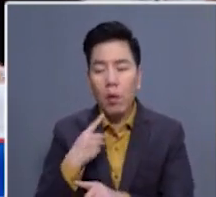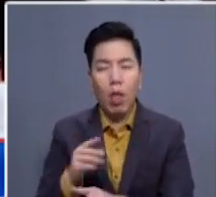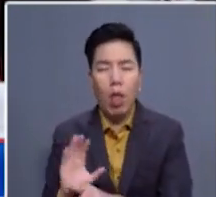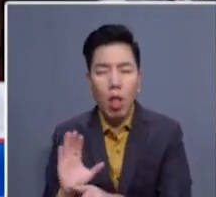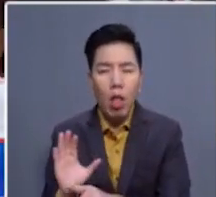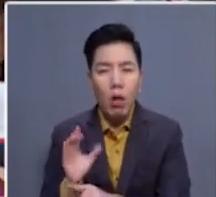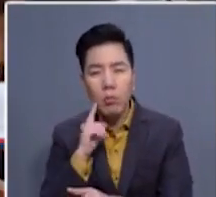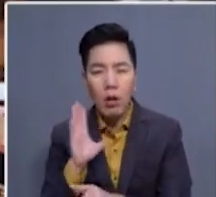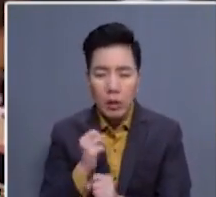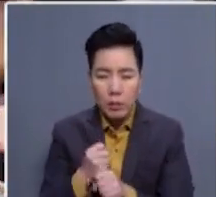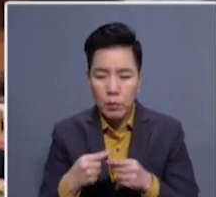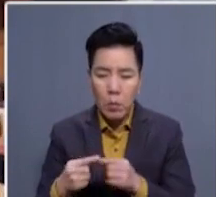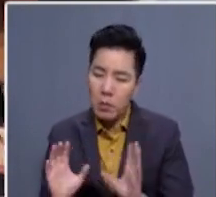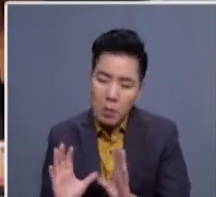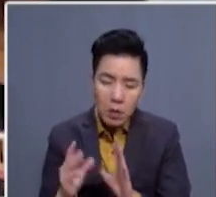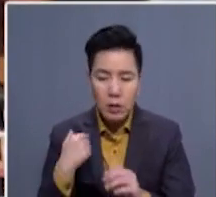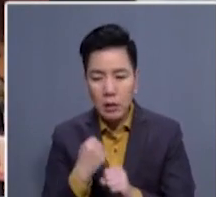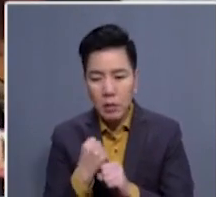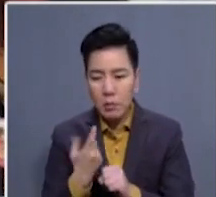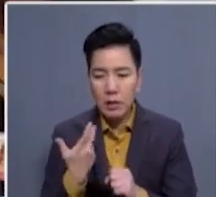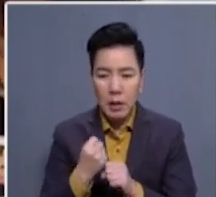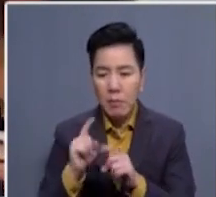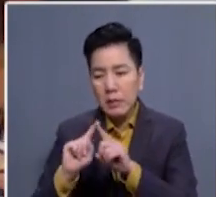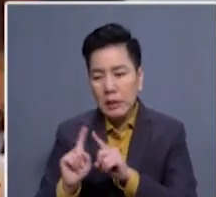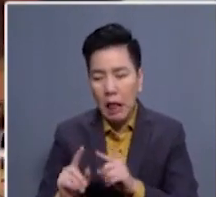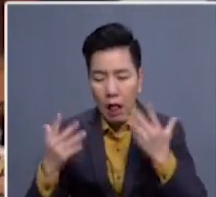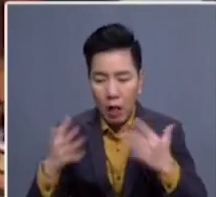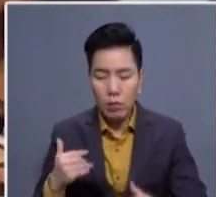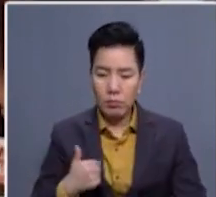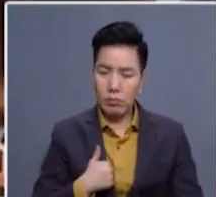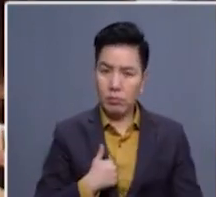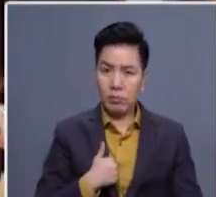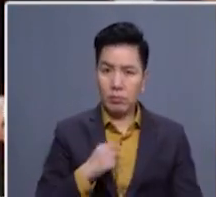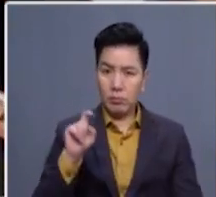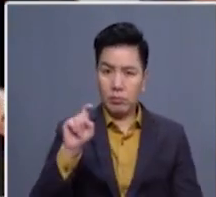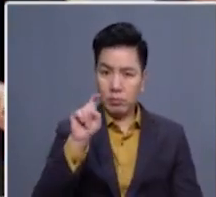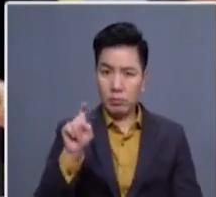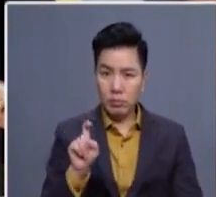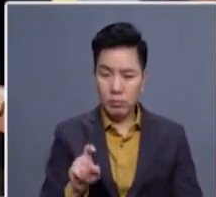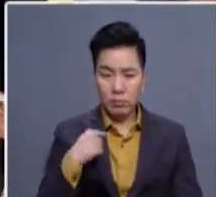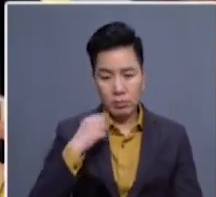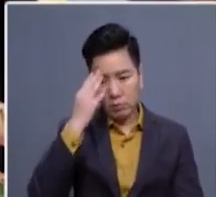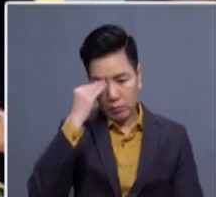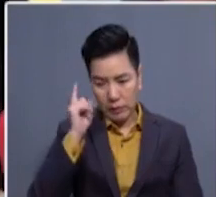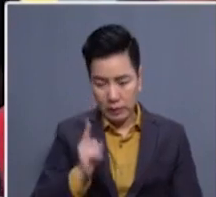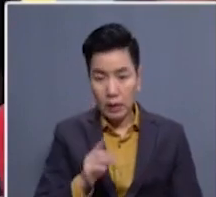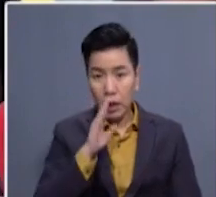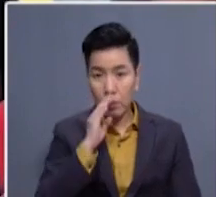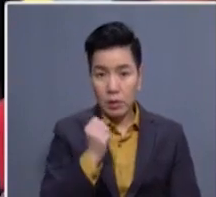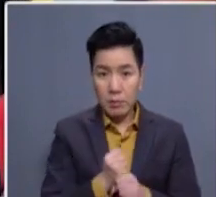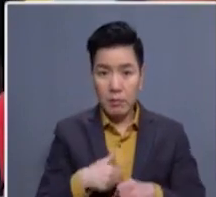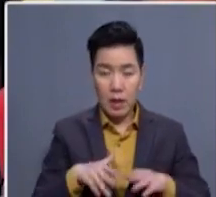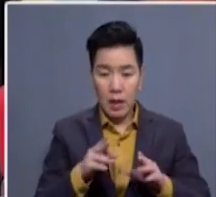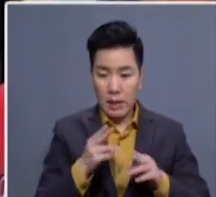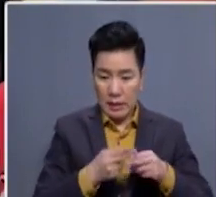ม่ได้รับงานต่อไม่ได้แล้วเพราะว่ารับงานฟิตเนสไปแล้วอะไรเงี้ยซึ่งทำให้เราทำแม่นเนาะว่าจริงๆแล้วเนี่ยถ้าสินค้าคนละลายเนี่